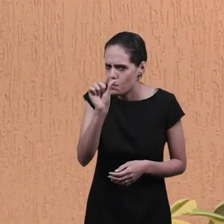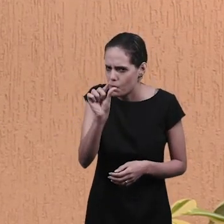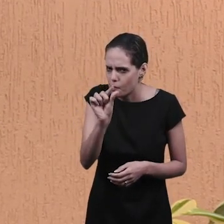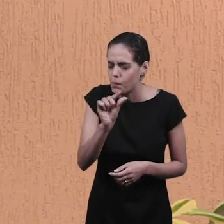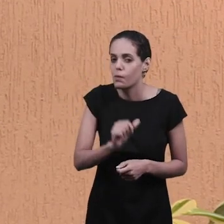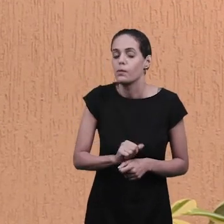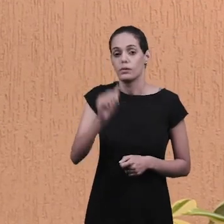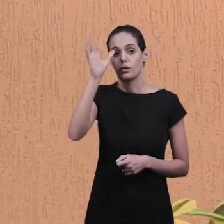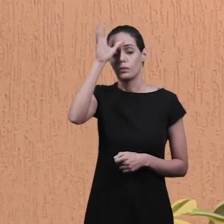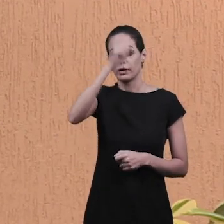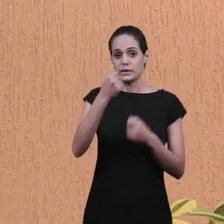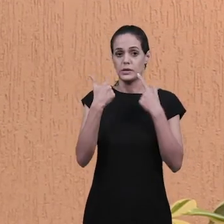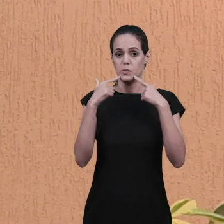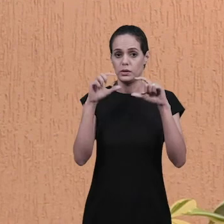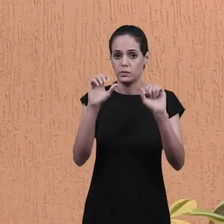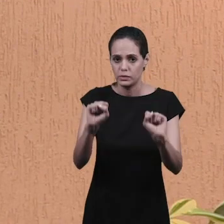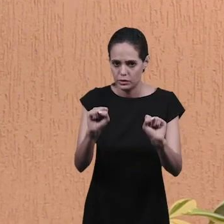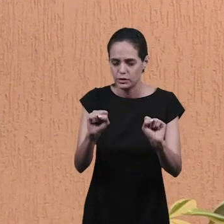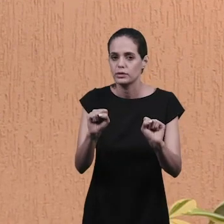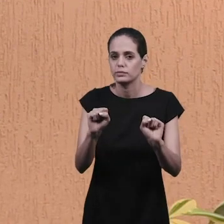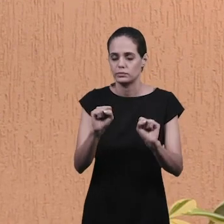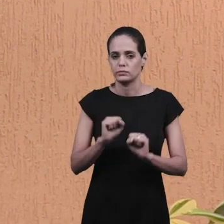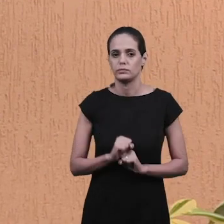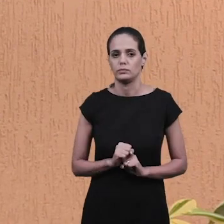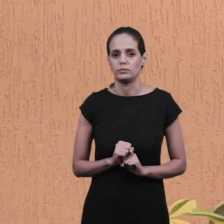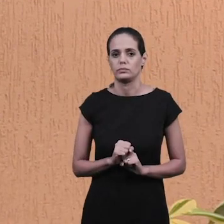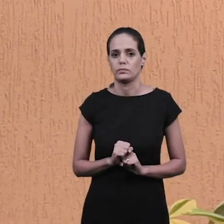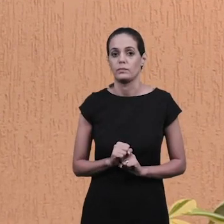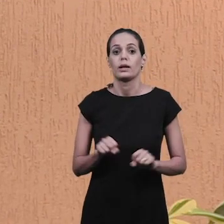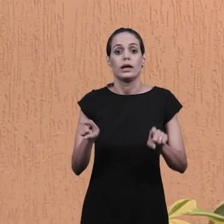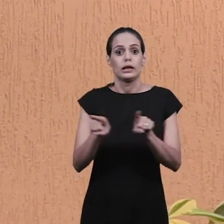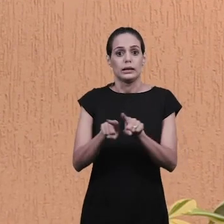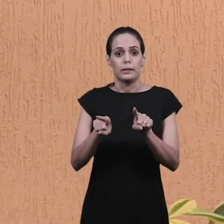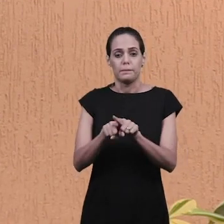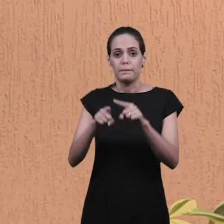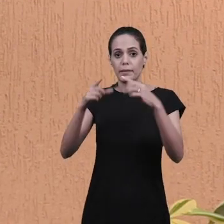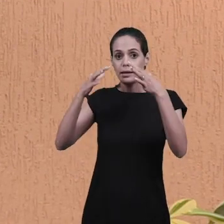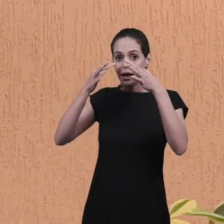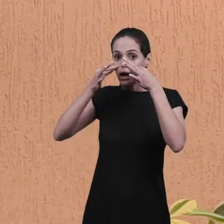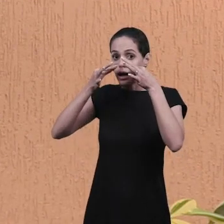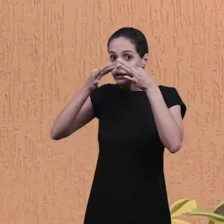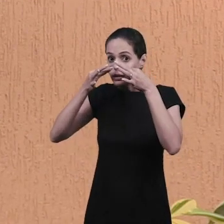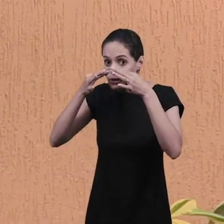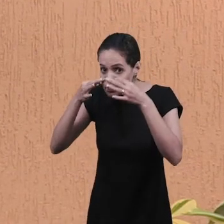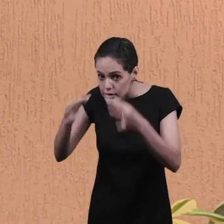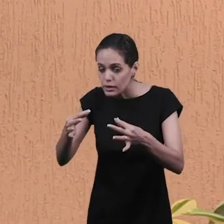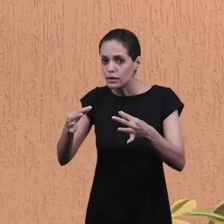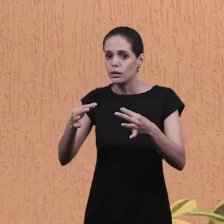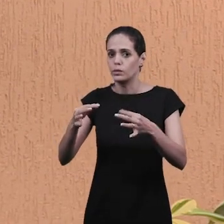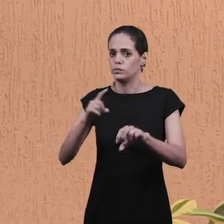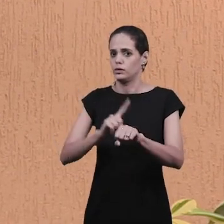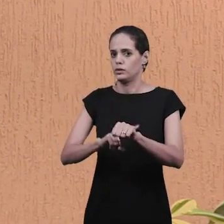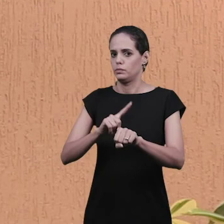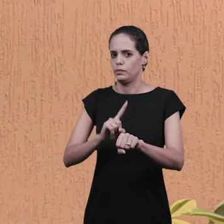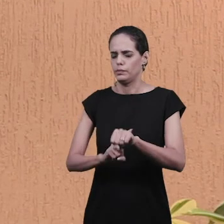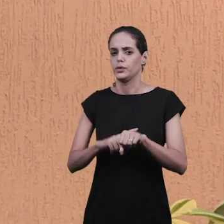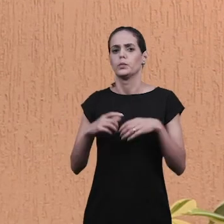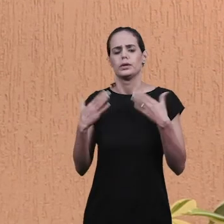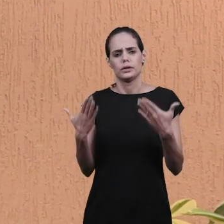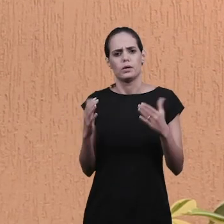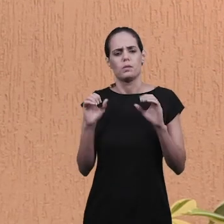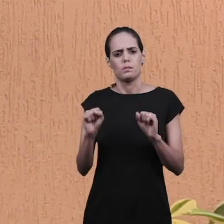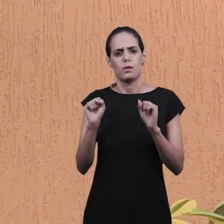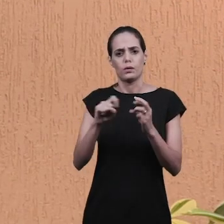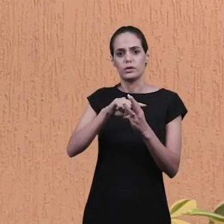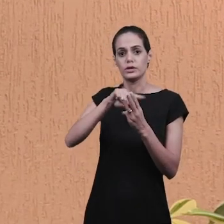qui est donc assujetti à la compréhension linguistique et le niveau d'attention. Donc, je